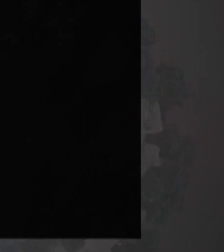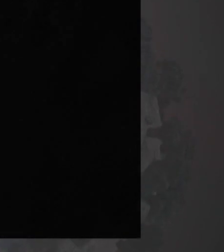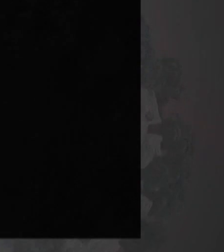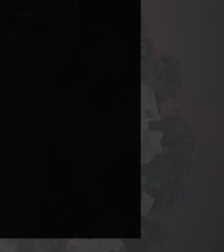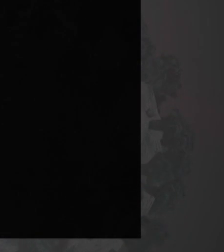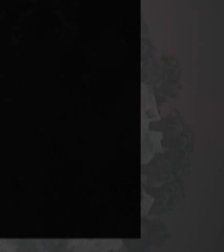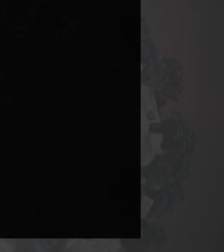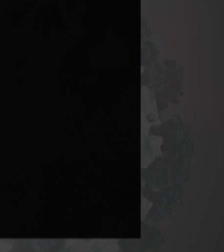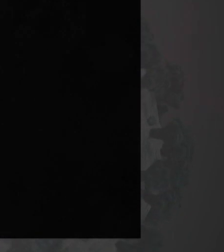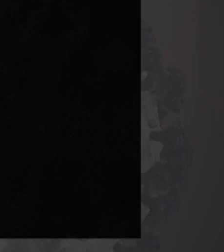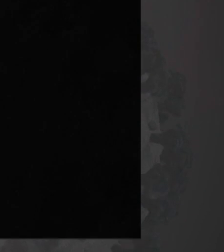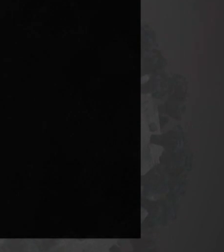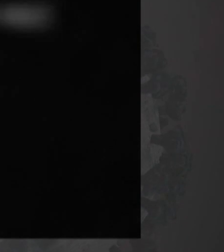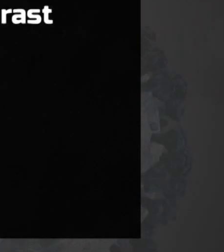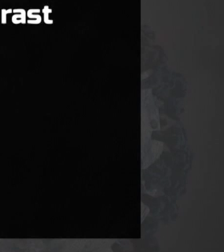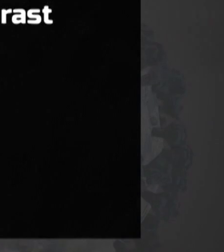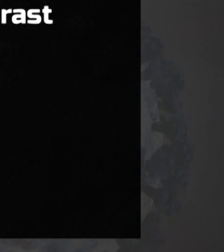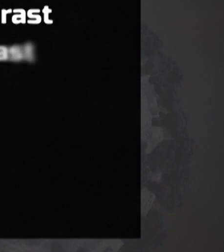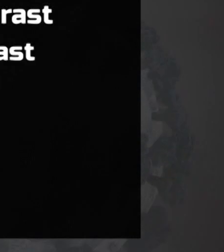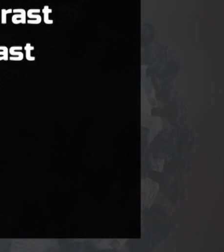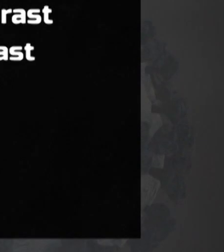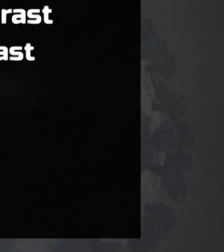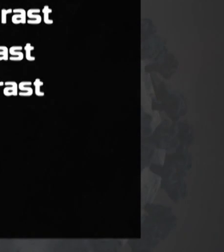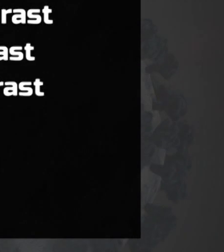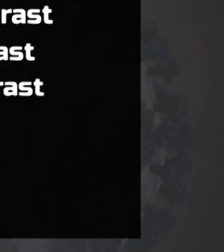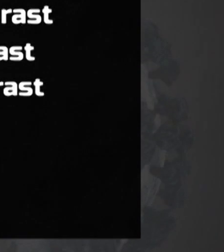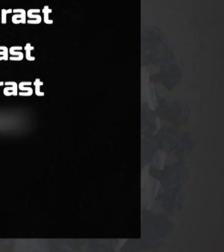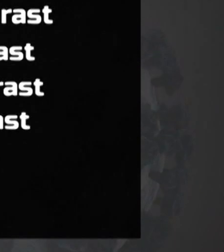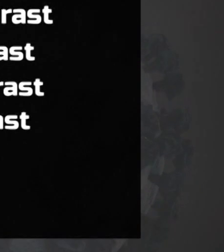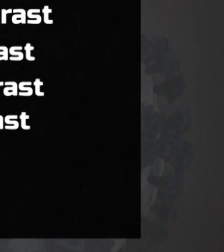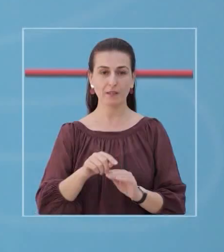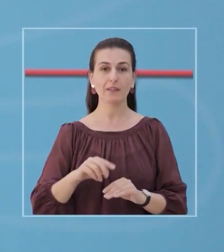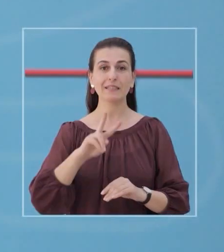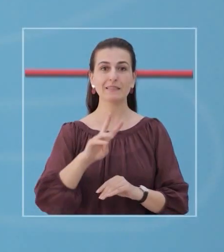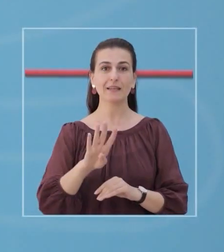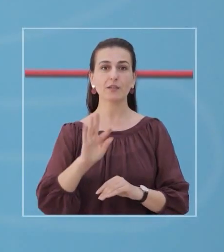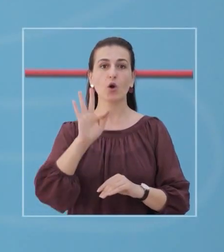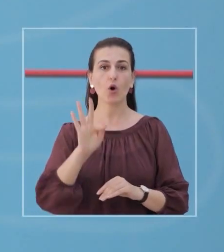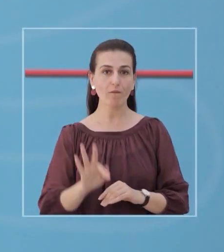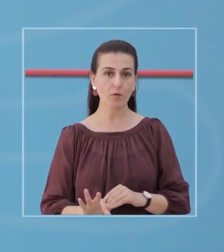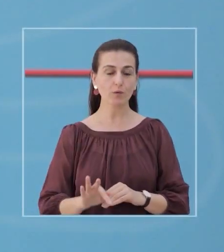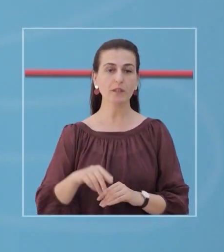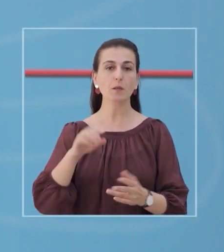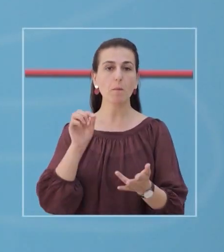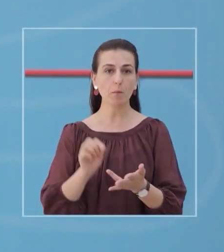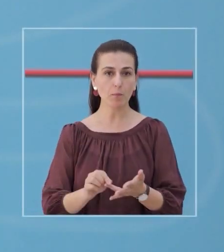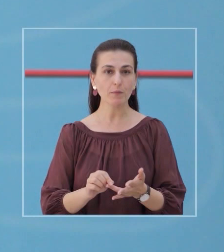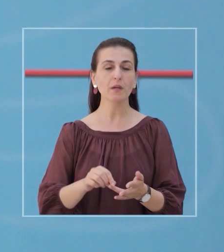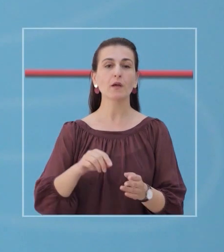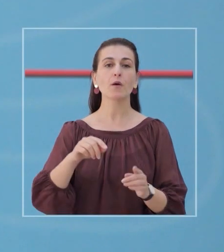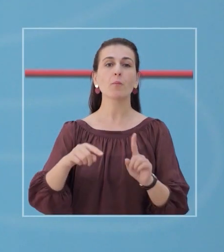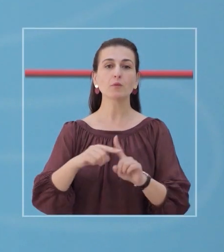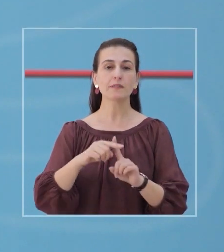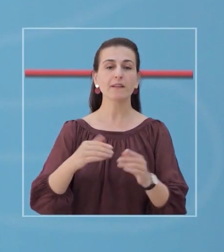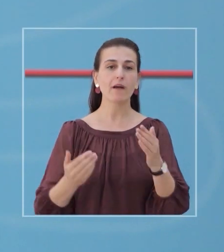zënë. Vionë pozitiviteti ullët 92% në raport me testime ditore. Në 24 orët e fundit kanë rezultuar pozitiv